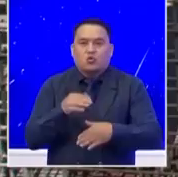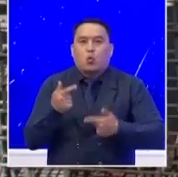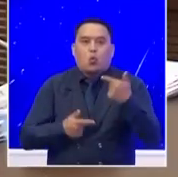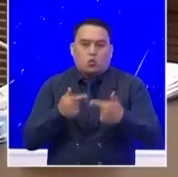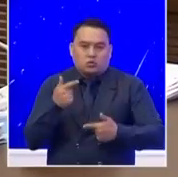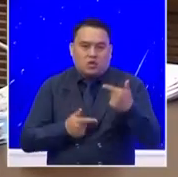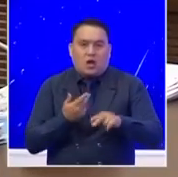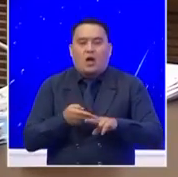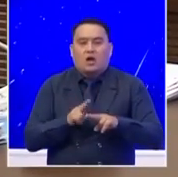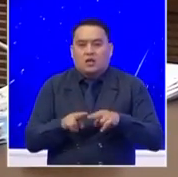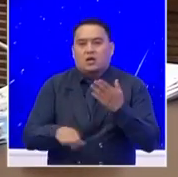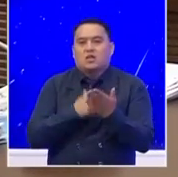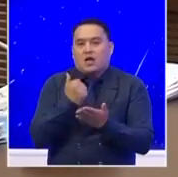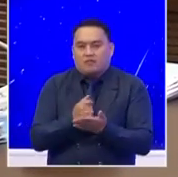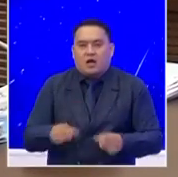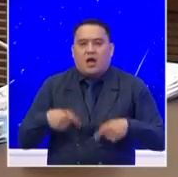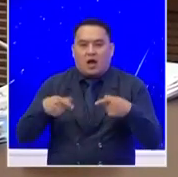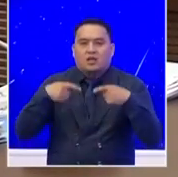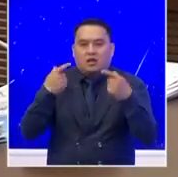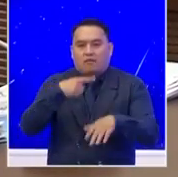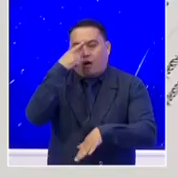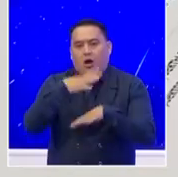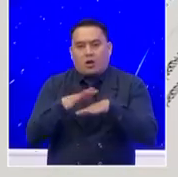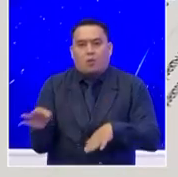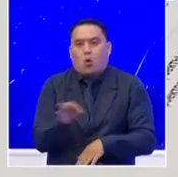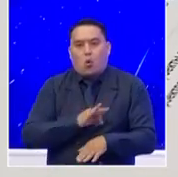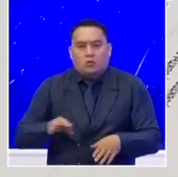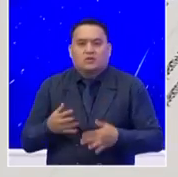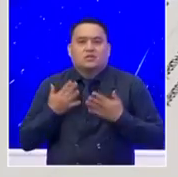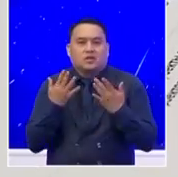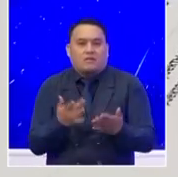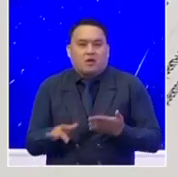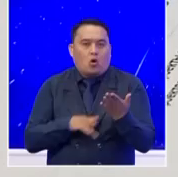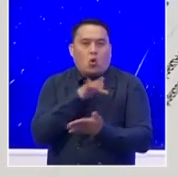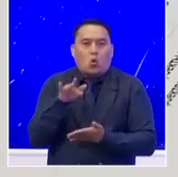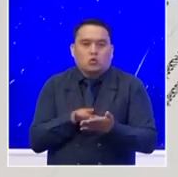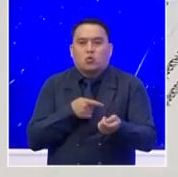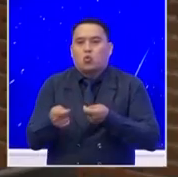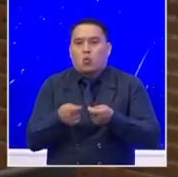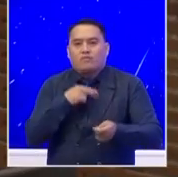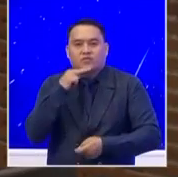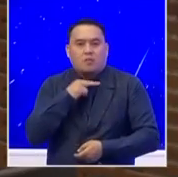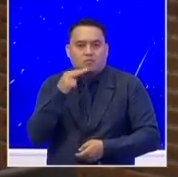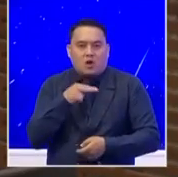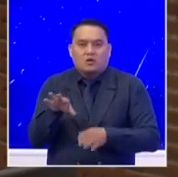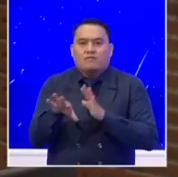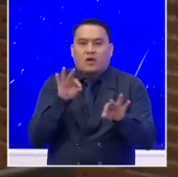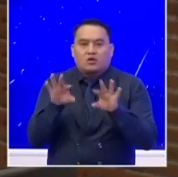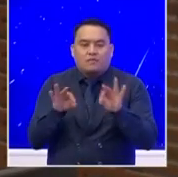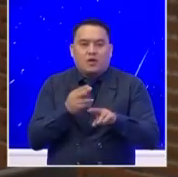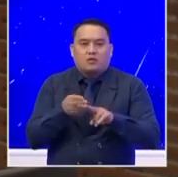конкурсы. Это один из главных этапов, поэтому аким области требует у районных и городских руководителей внимательно подбирать